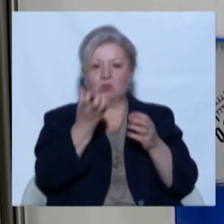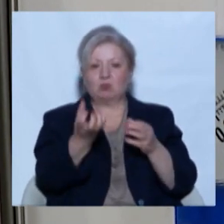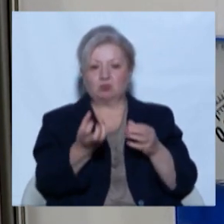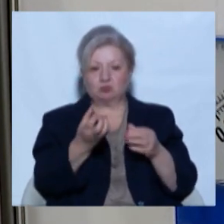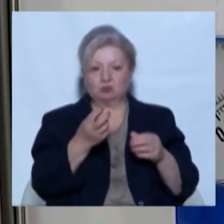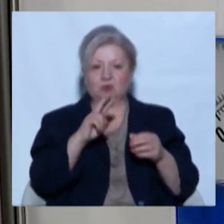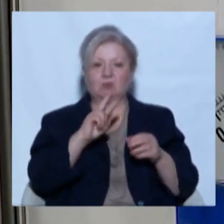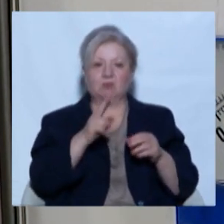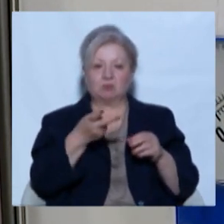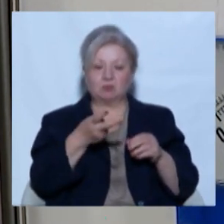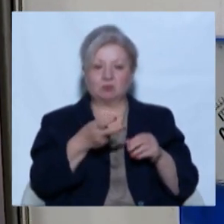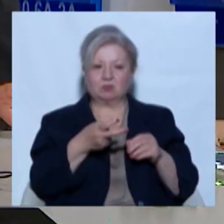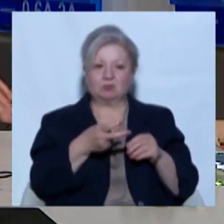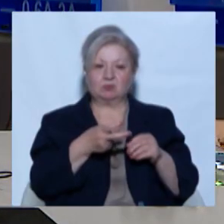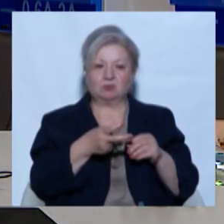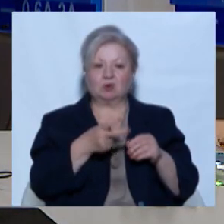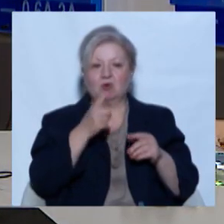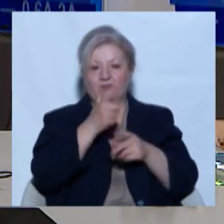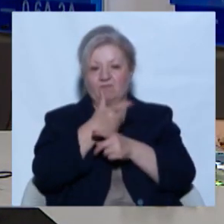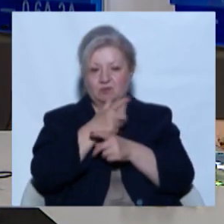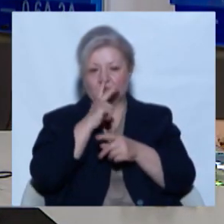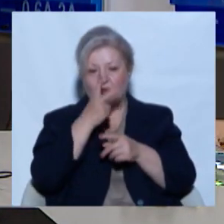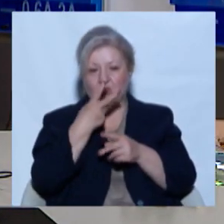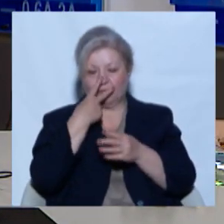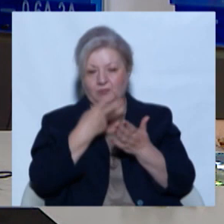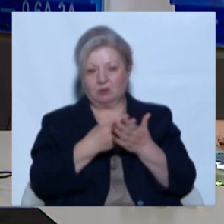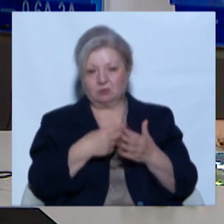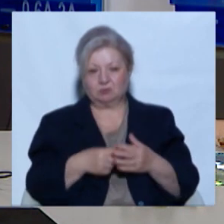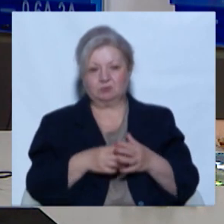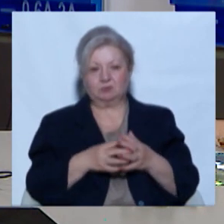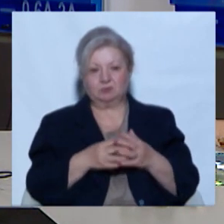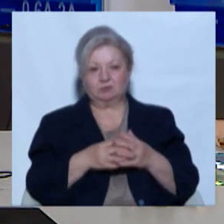მისი ბურთულა. ეხლა მეორე